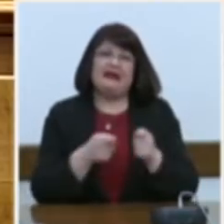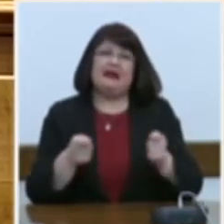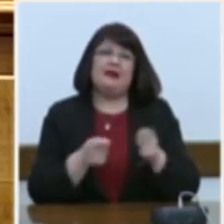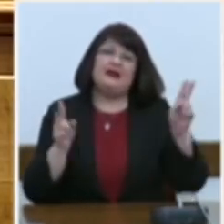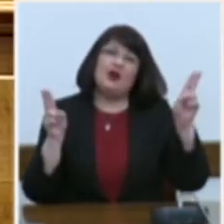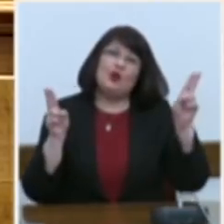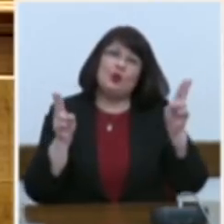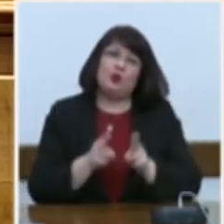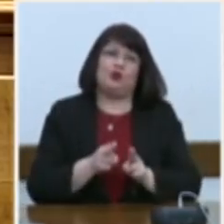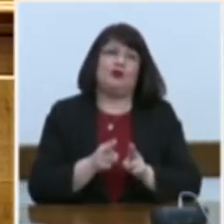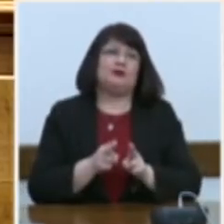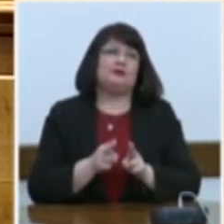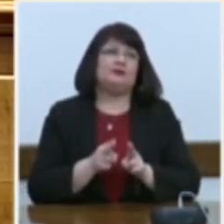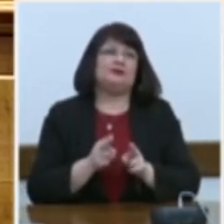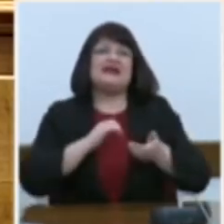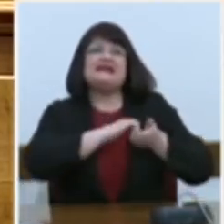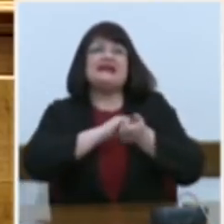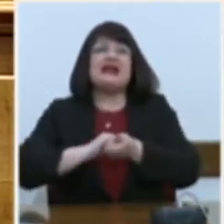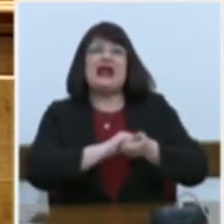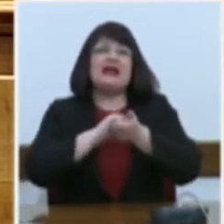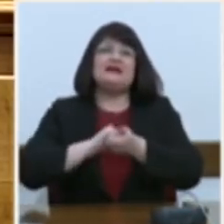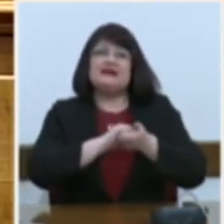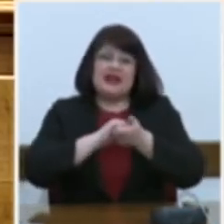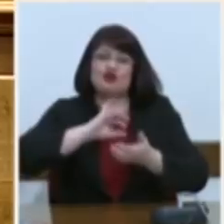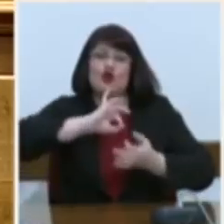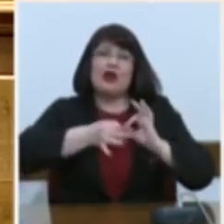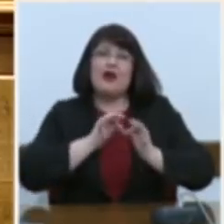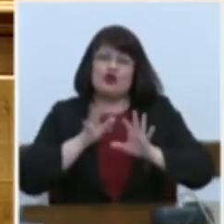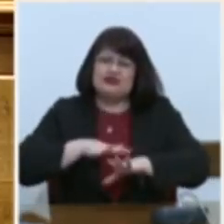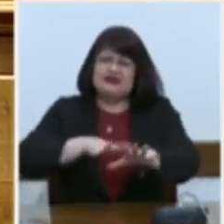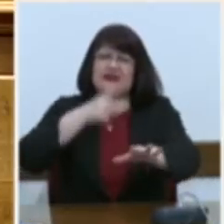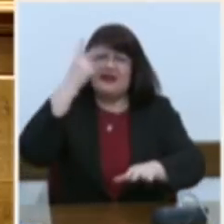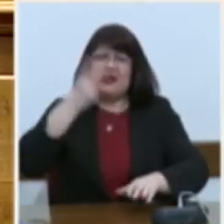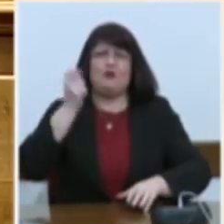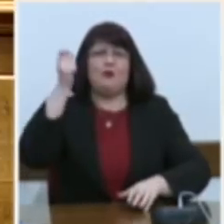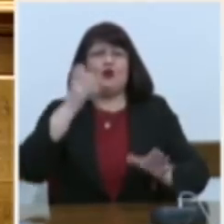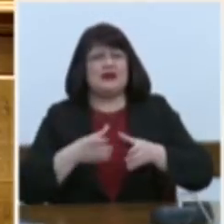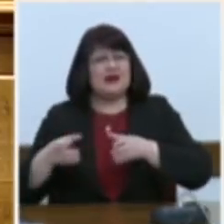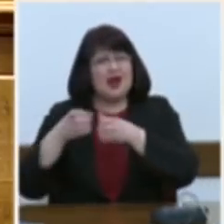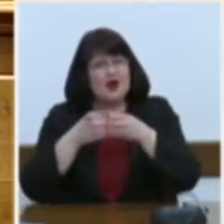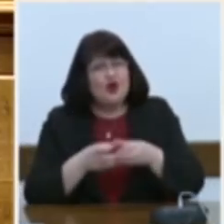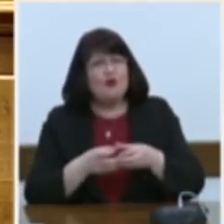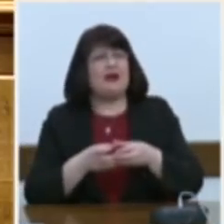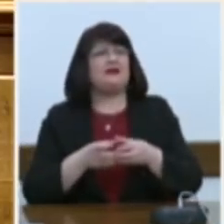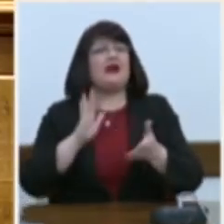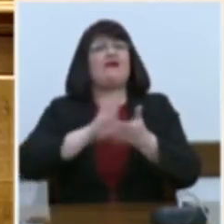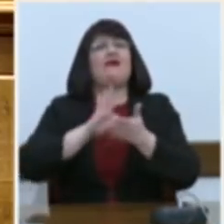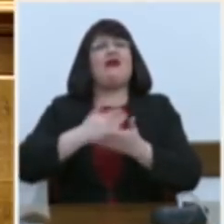περιορισμού της φωνής των συνδικαλιστικών οργανώσεων, των πολιτικών κομμάτων, των εντύπων που